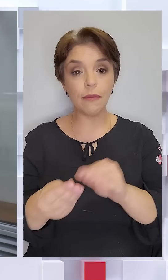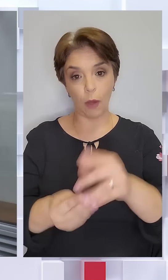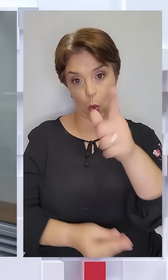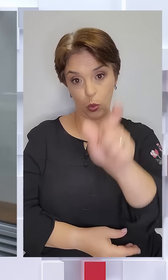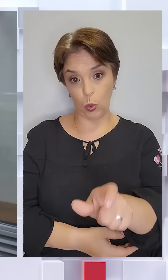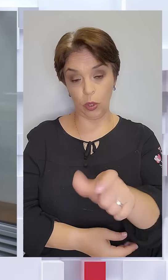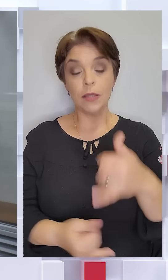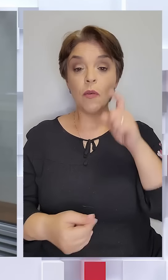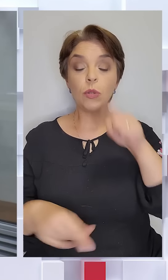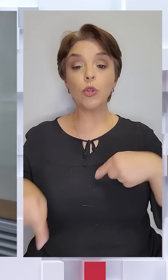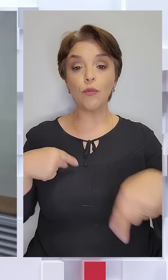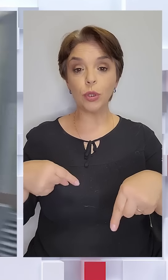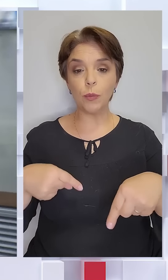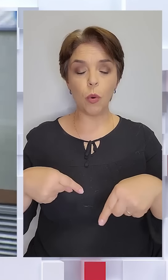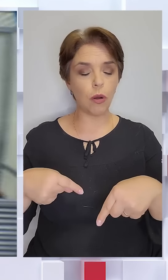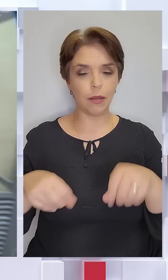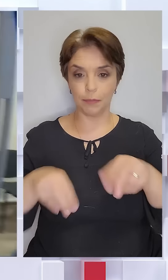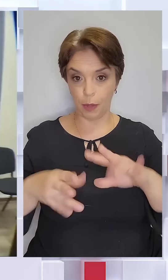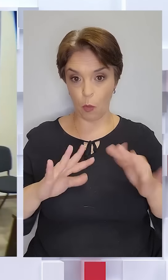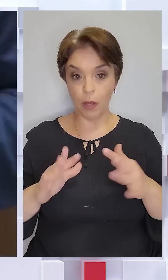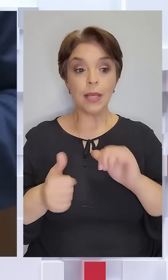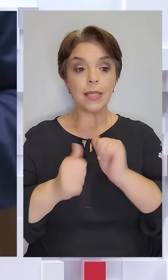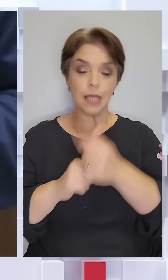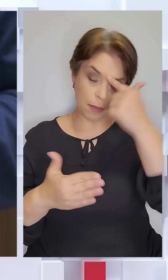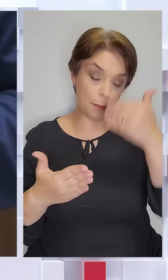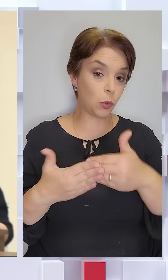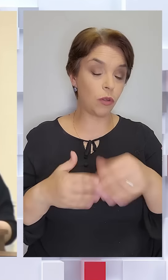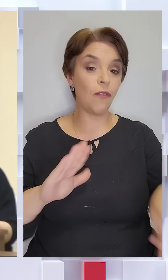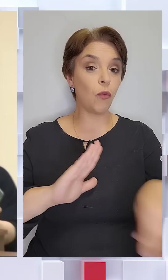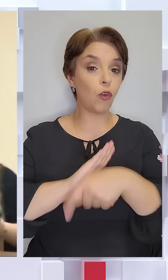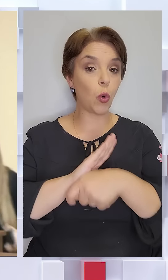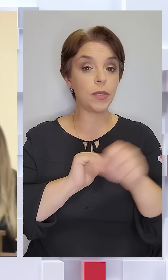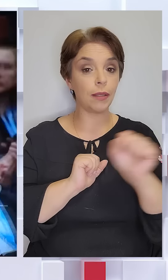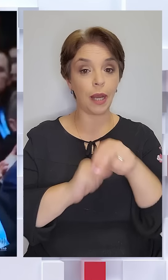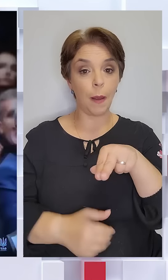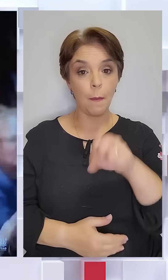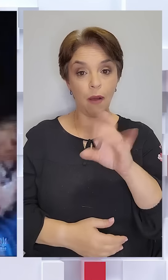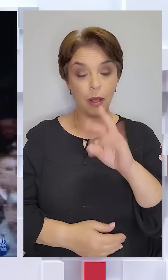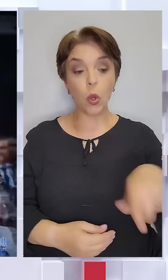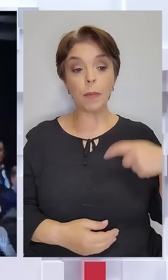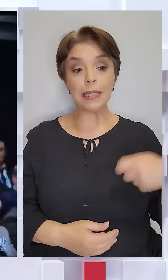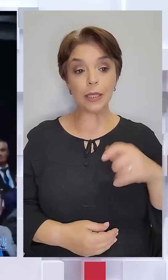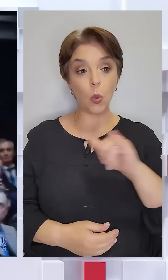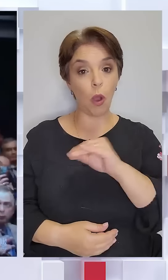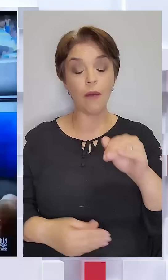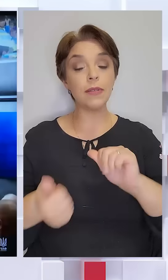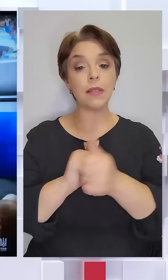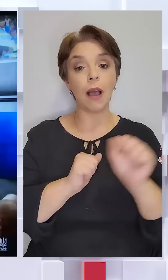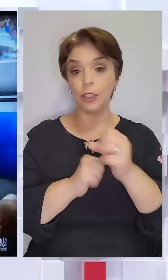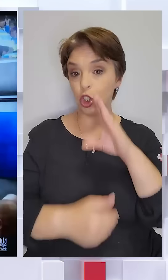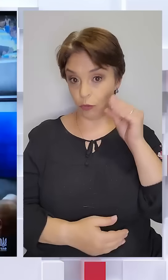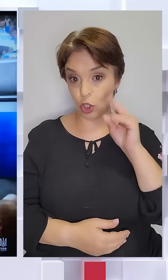людиною. Зараз в українському футболі переламний момент. Замість підозрюваного в корупції Андрія Павелка, президентом ОАФ став